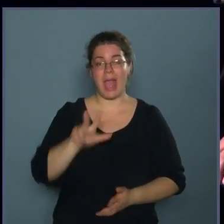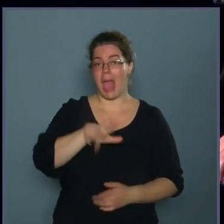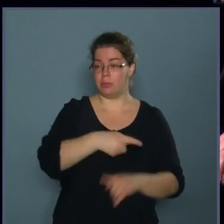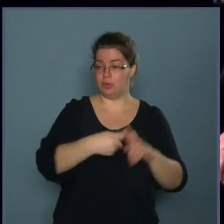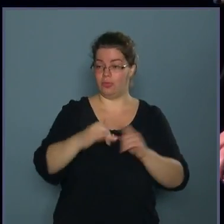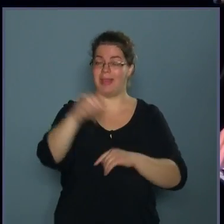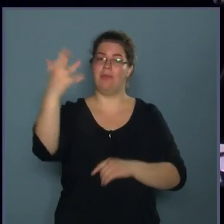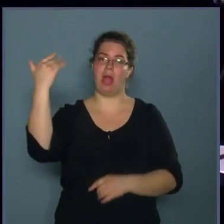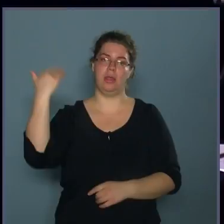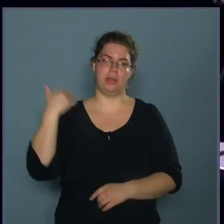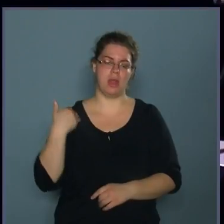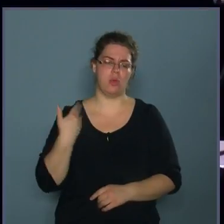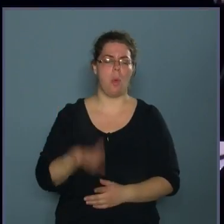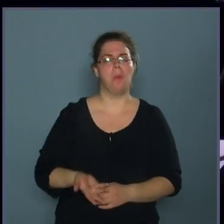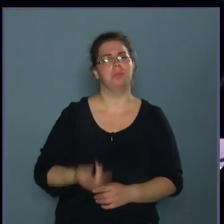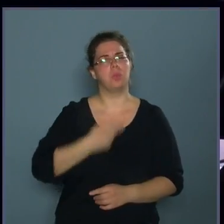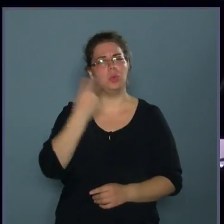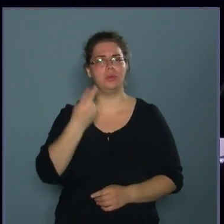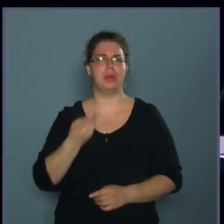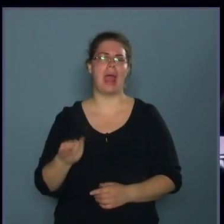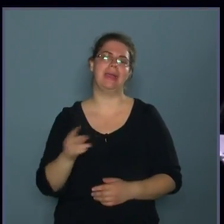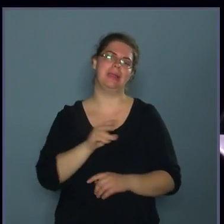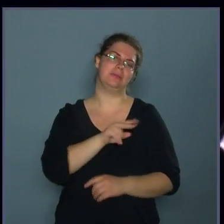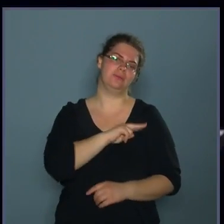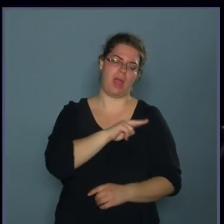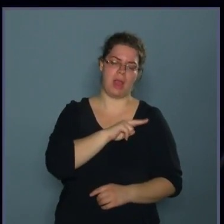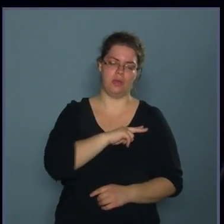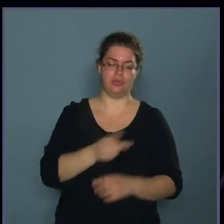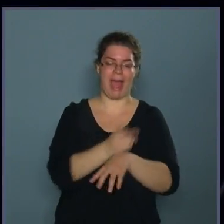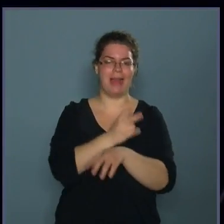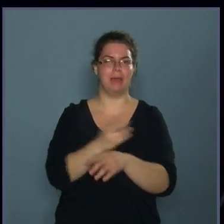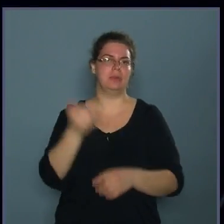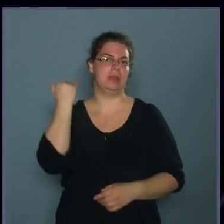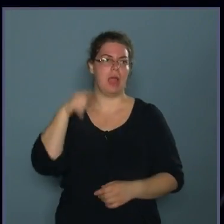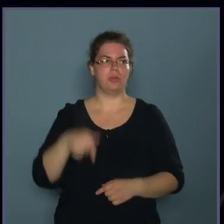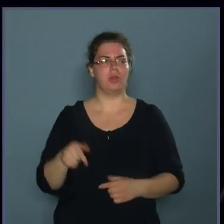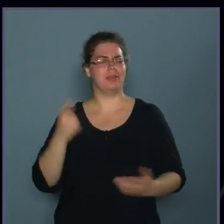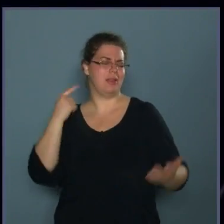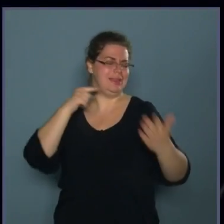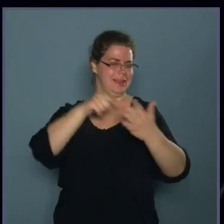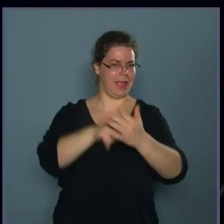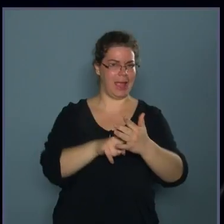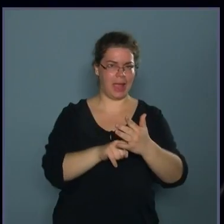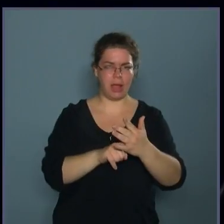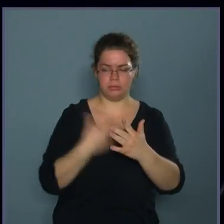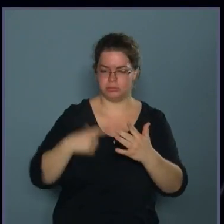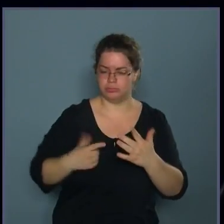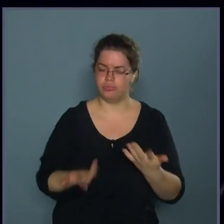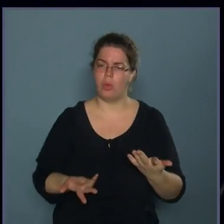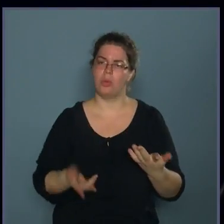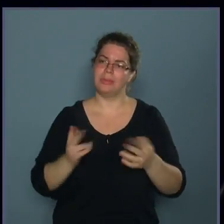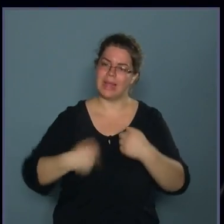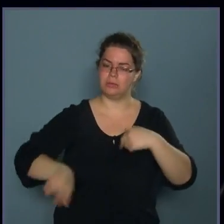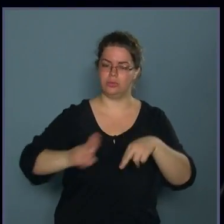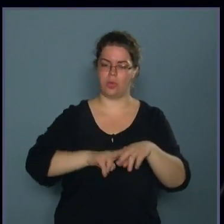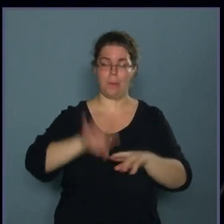3,5 évvel ezelőtt a kultúráért felelős államtitkárságon azt a célt tűztük ki mi is magunk elé, hogy minél